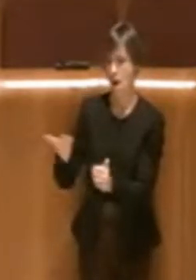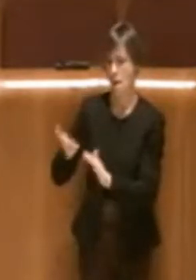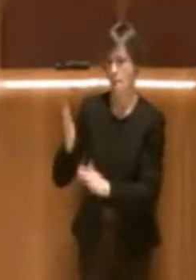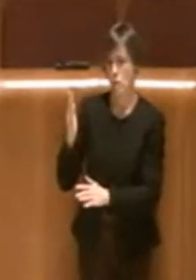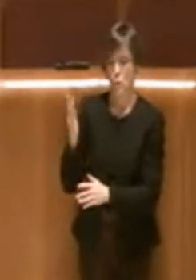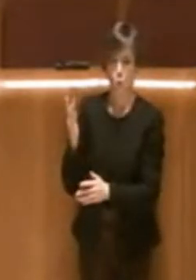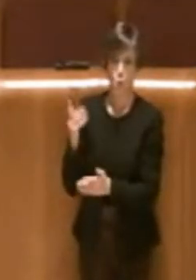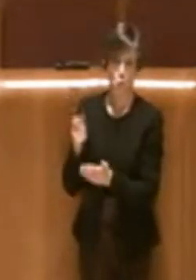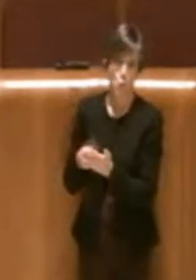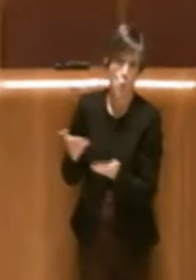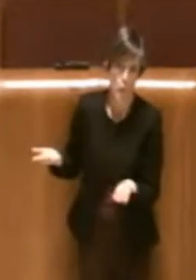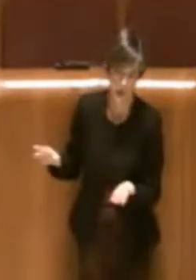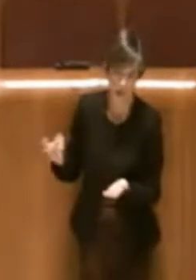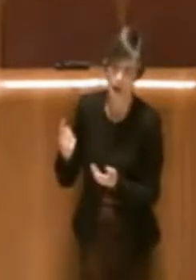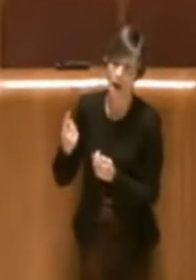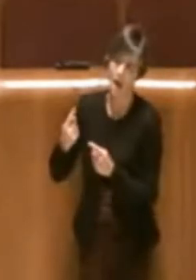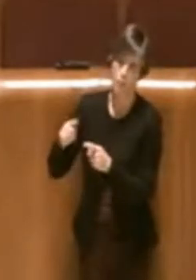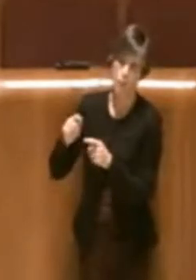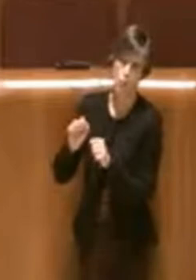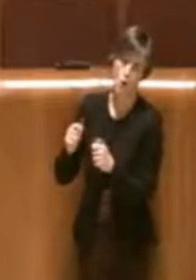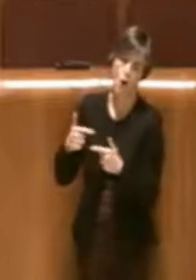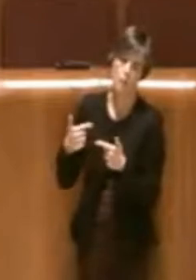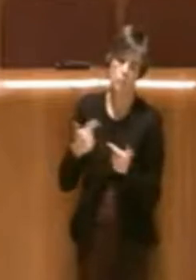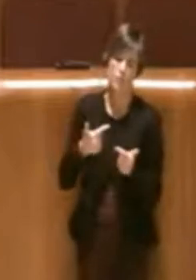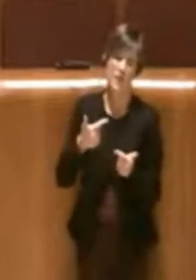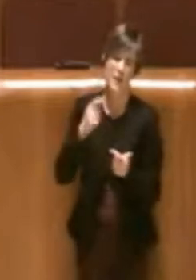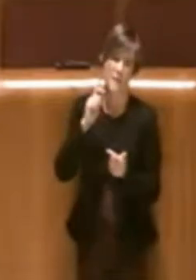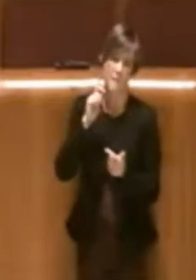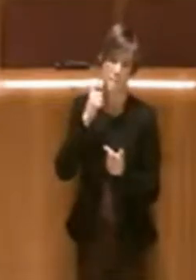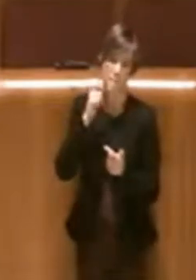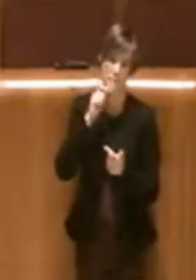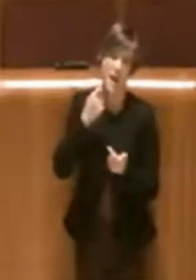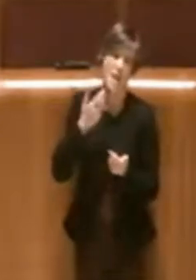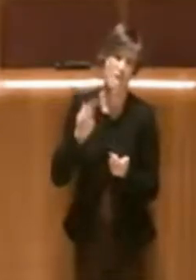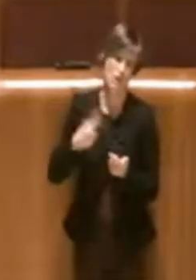utili e possono apportare maggiori benefici per la collettività. Grazie.